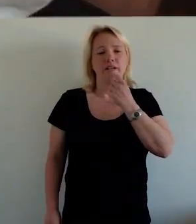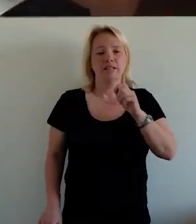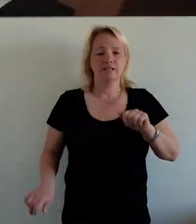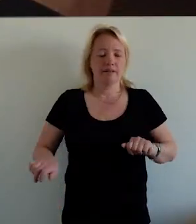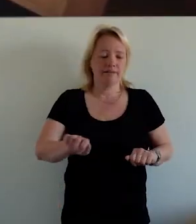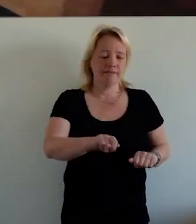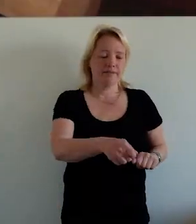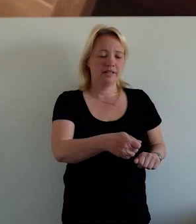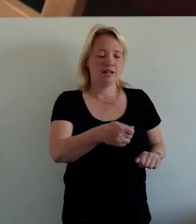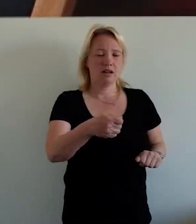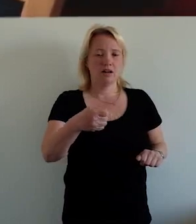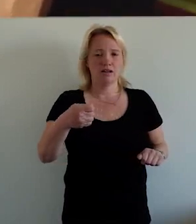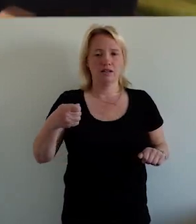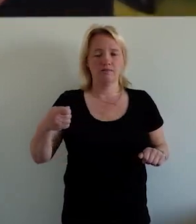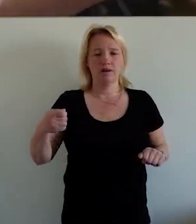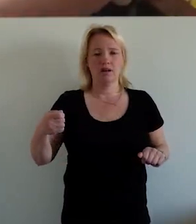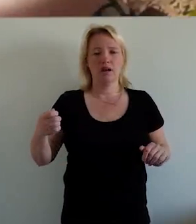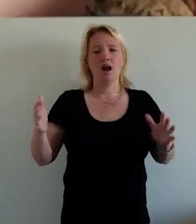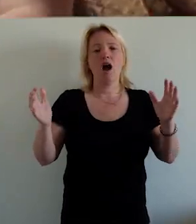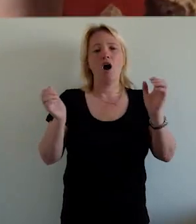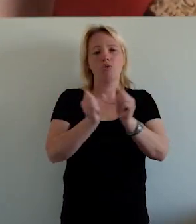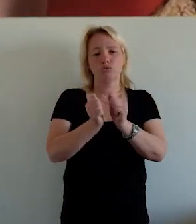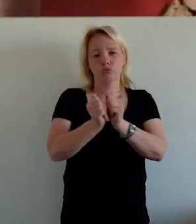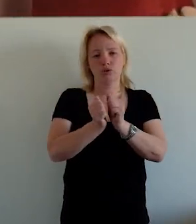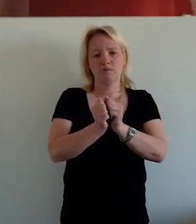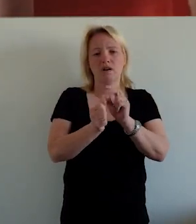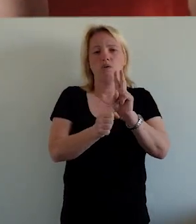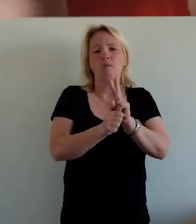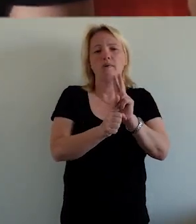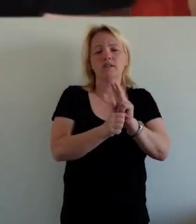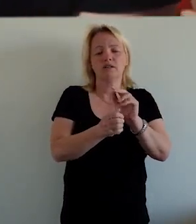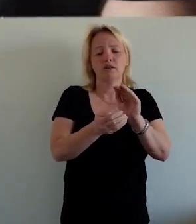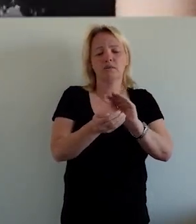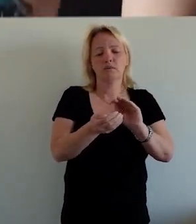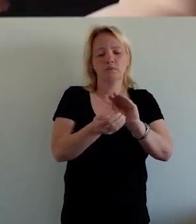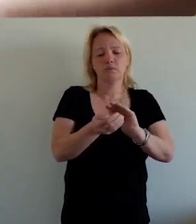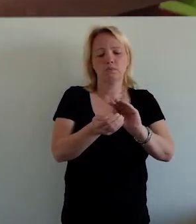patrně vytáhneme a osušíme.